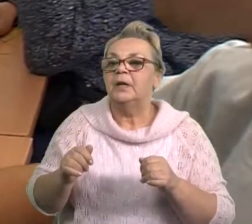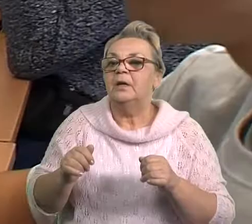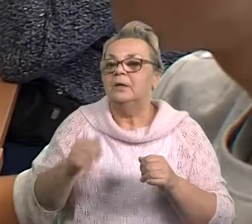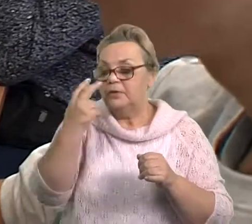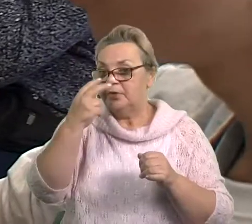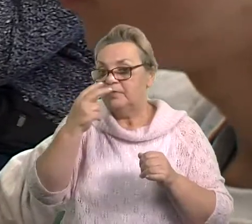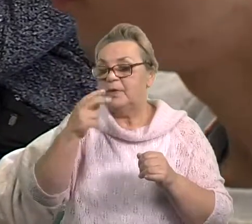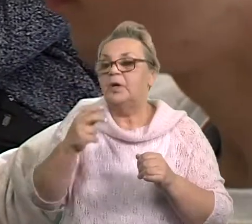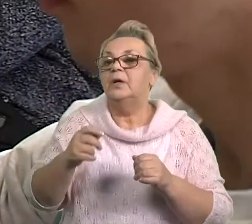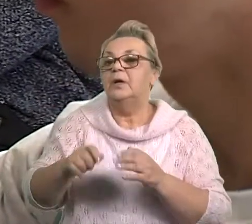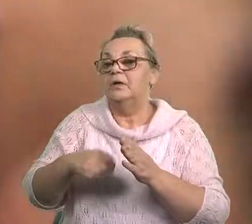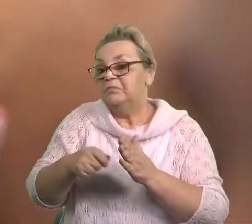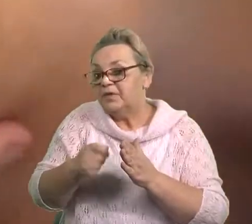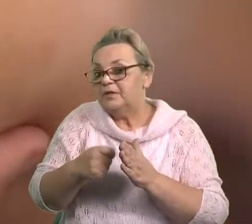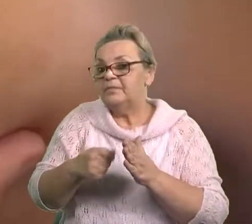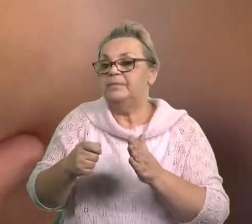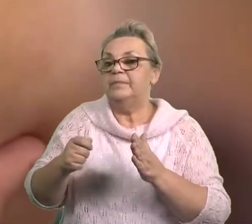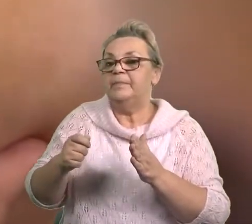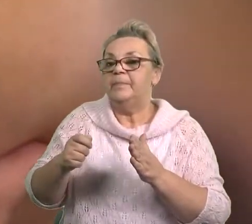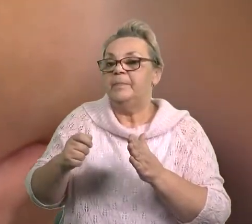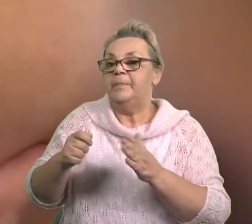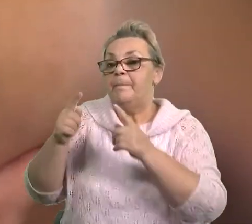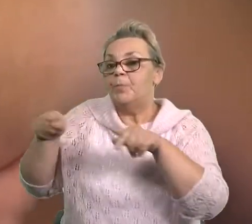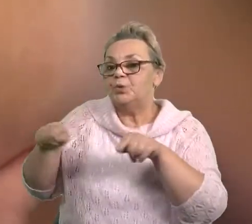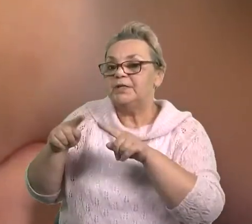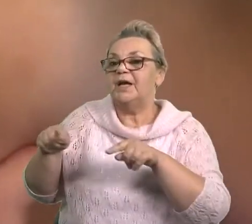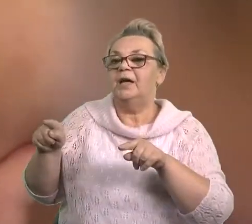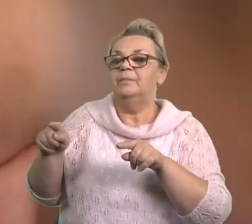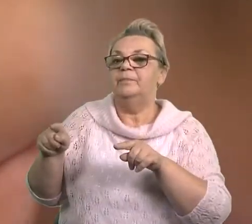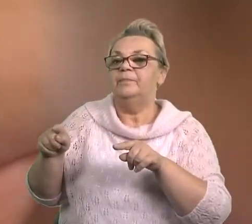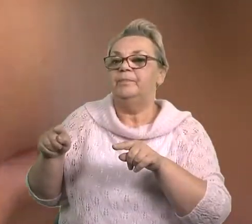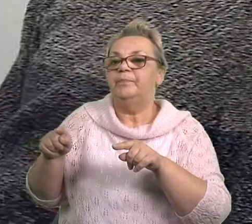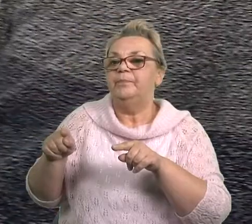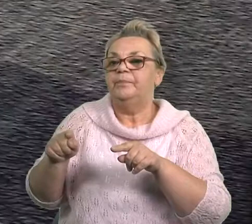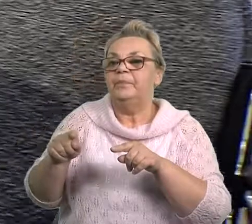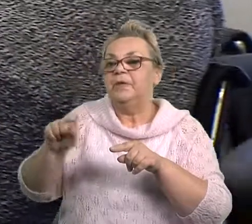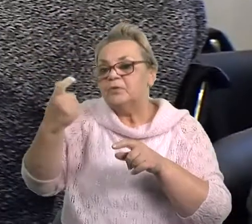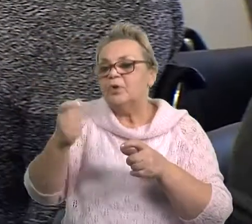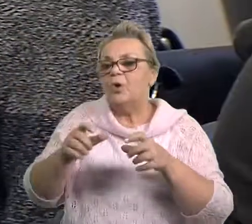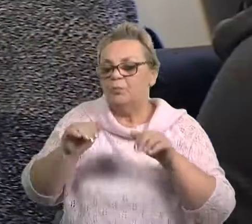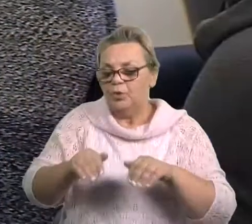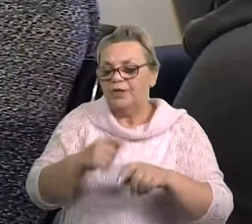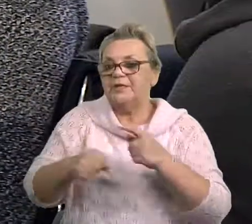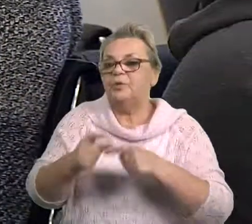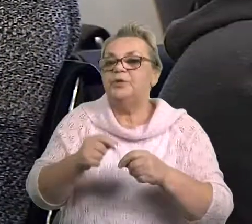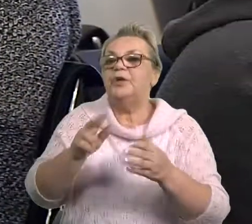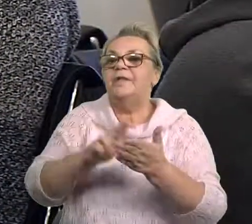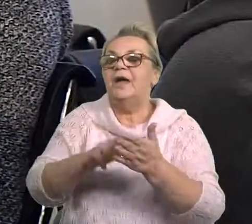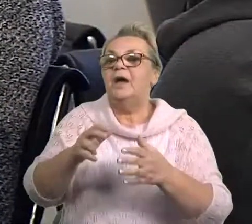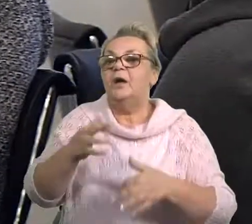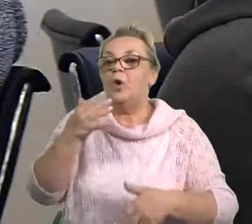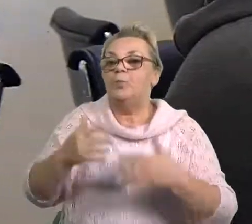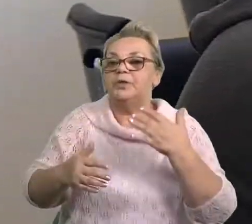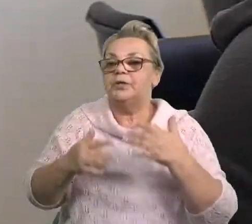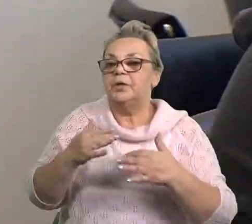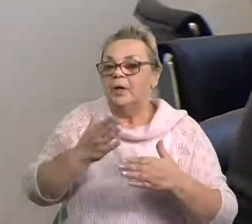grafiką interesowały mnie inne rzeczy, tak jak na przykład animacje, czy muzyka i tym podobne rzeczy, które można było na komputerze robić. Zawsze